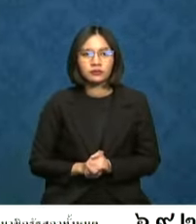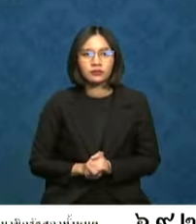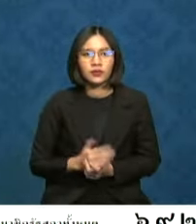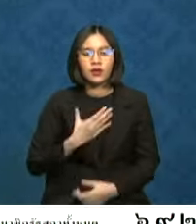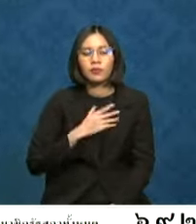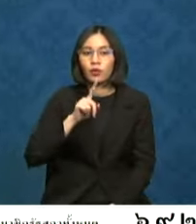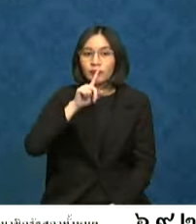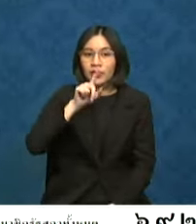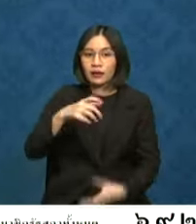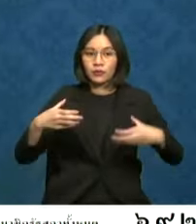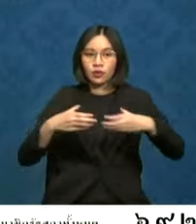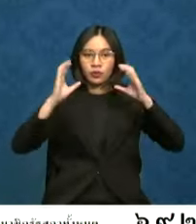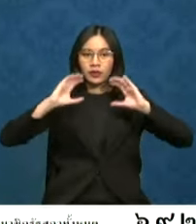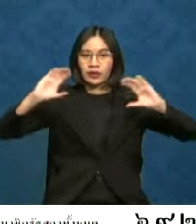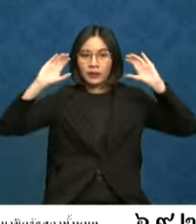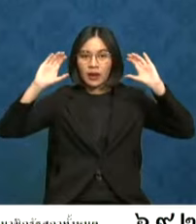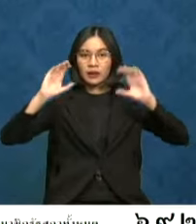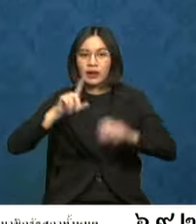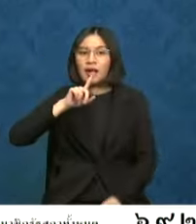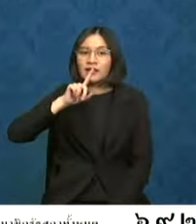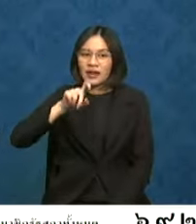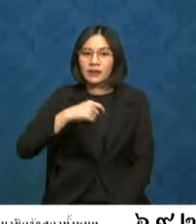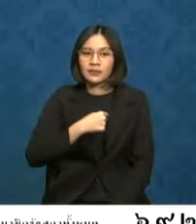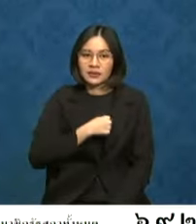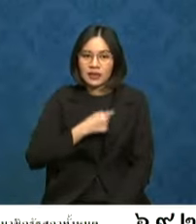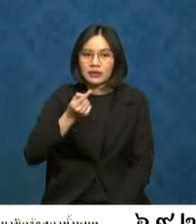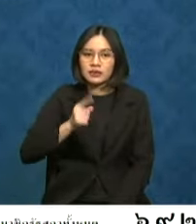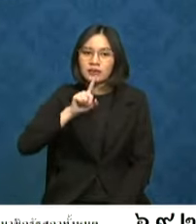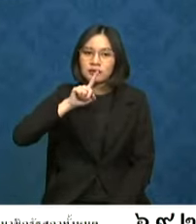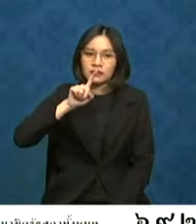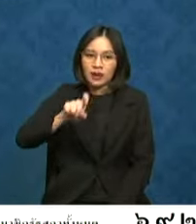ผมถามรฐบาลจร ๆ ครับผมถามรัฐบาลจากใจครั